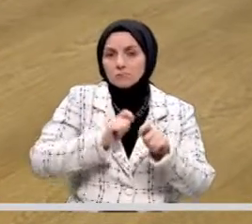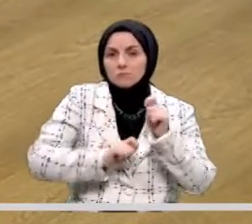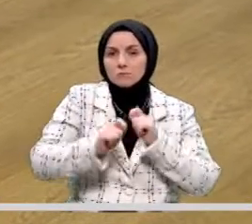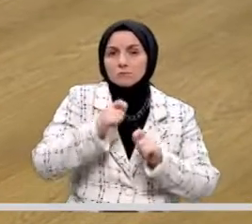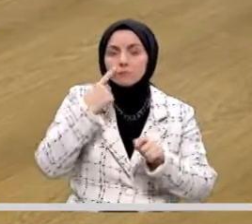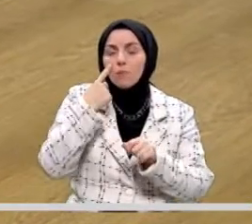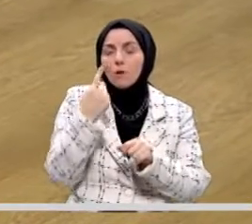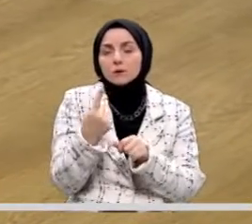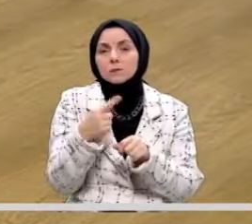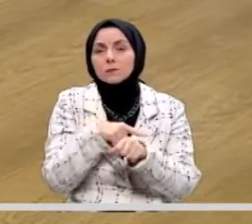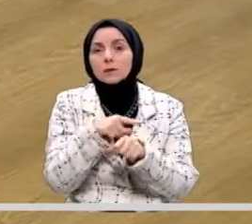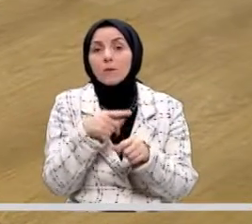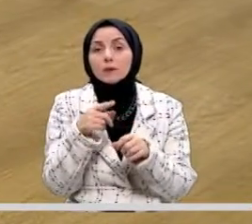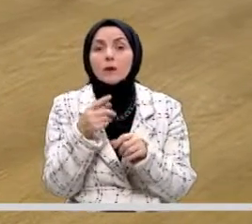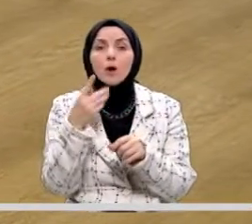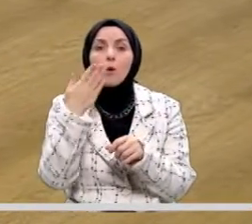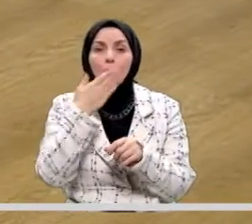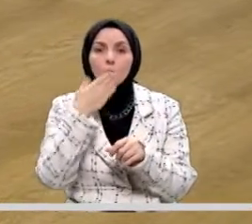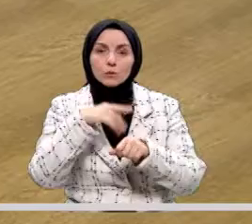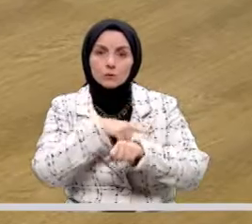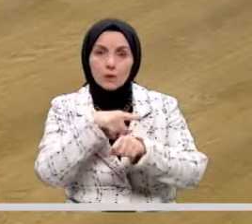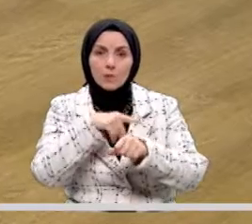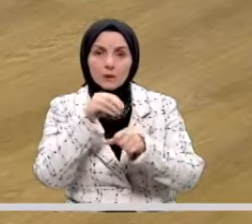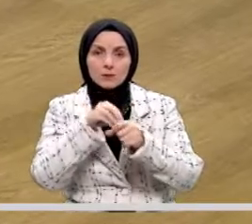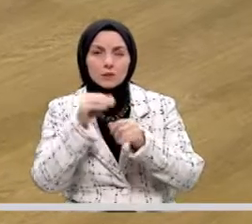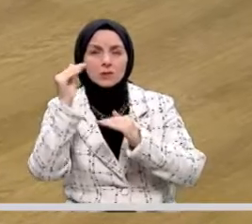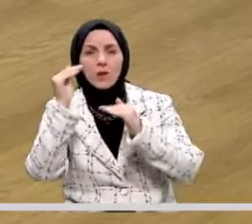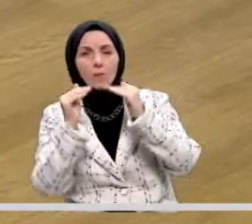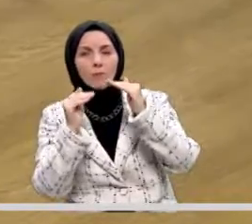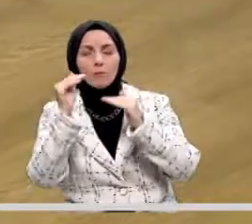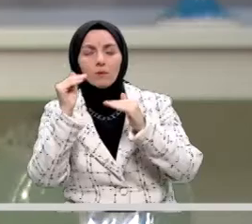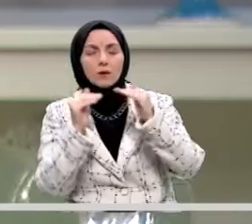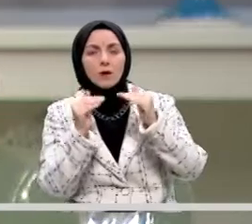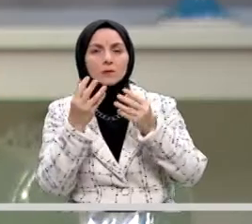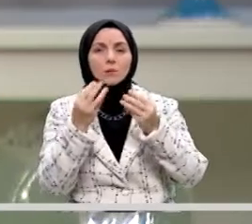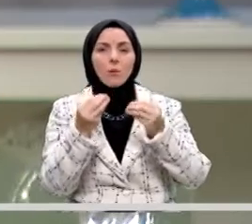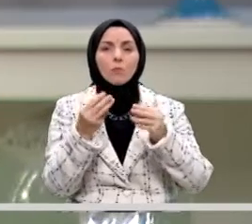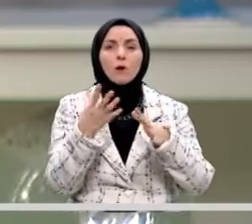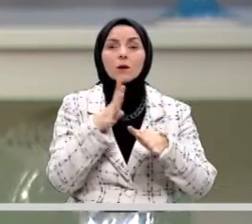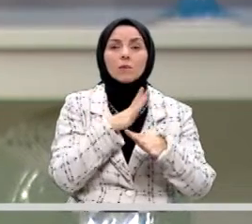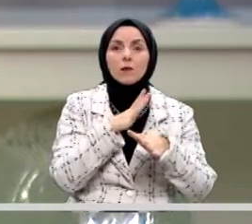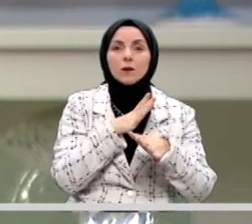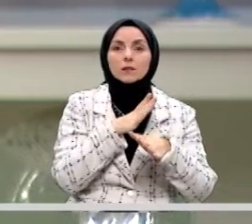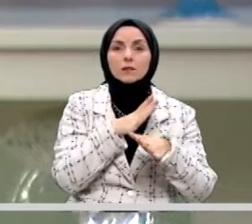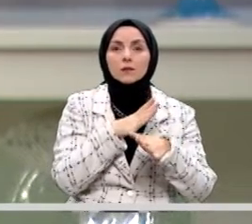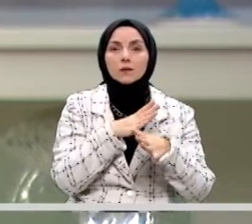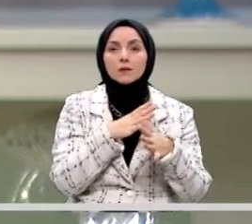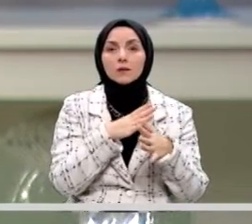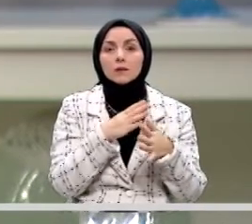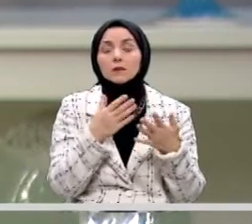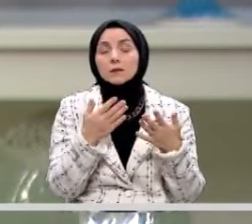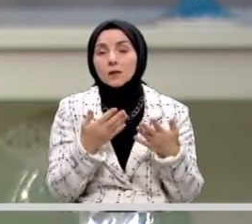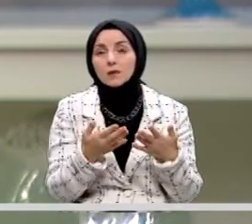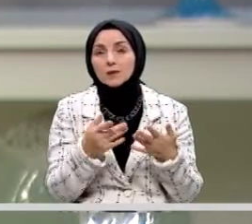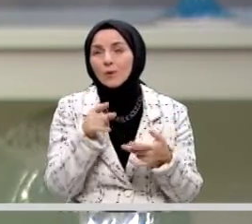bırakın okul döneminde akademik başarılarıyla kıyaslamayı ya da akademik bir sürekli oradan akademik bir çıktı beklemeyi Biz